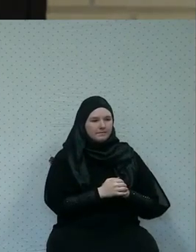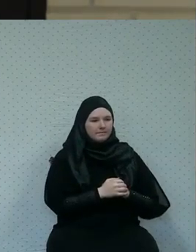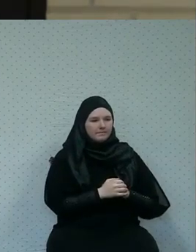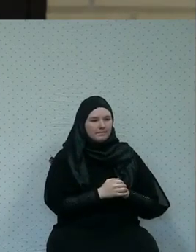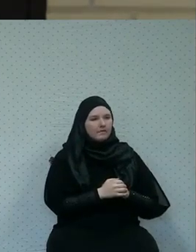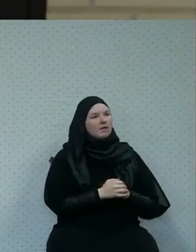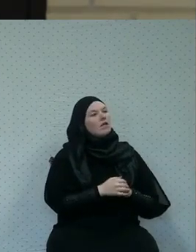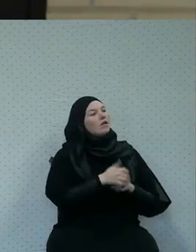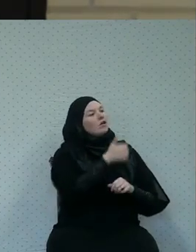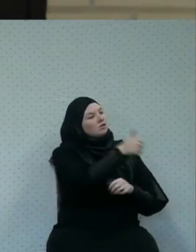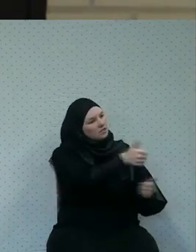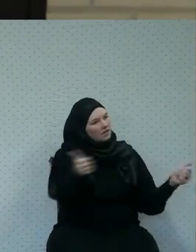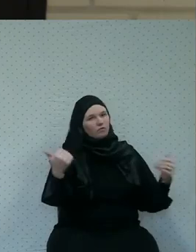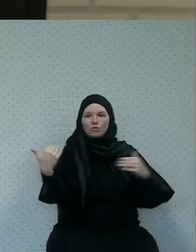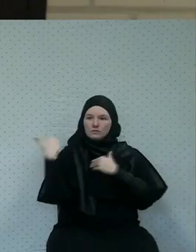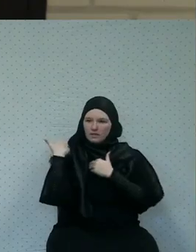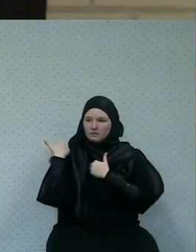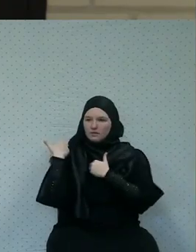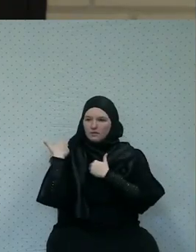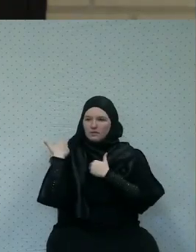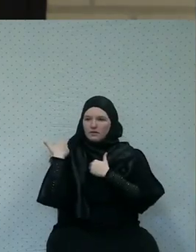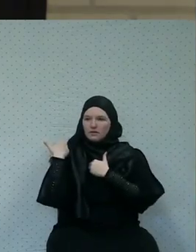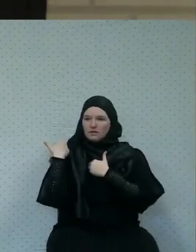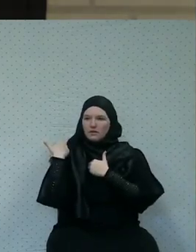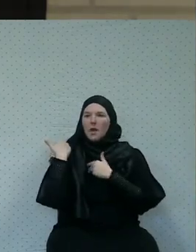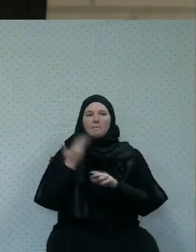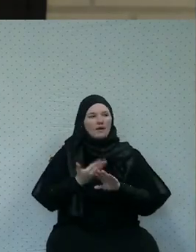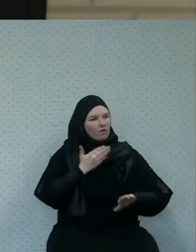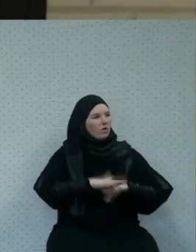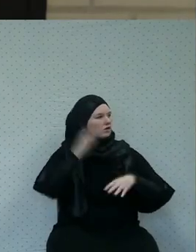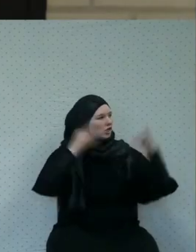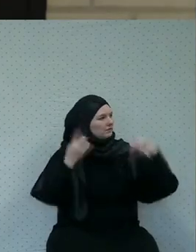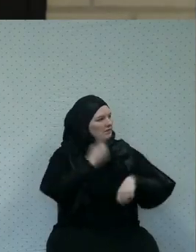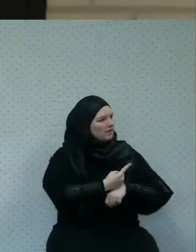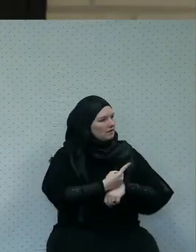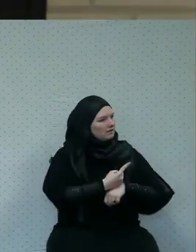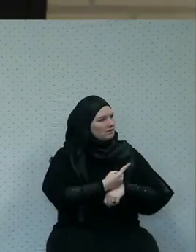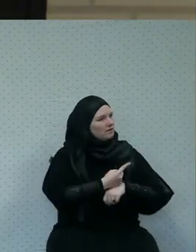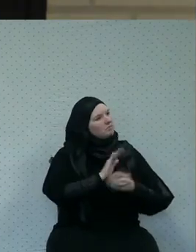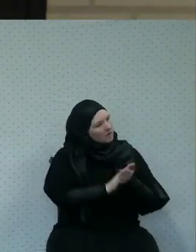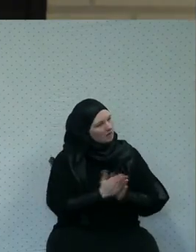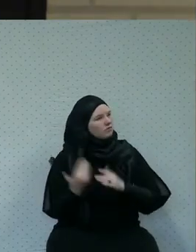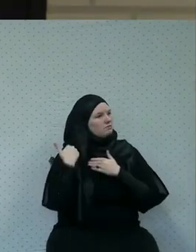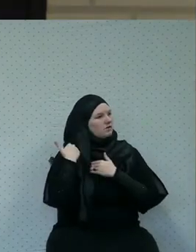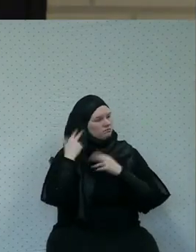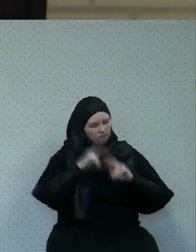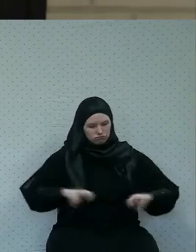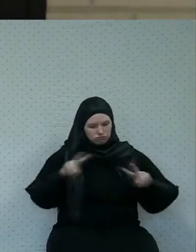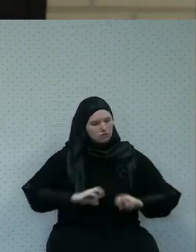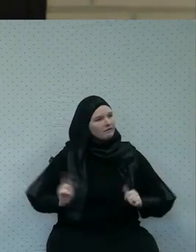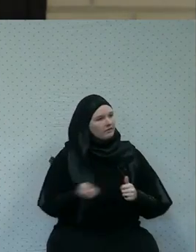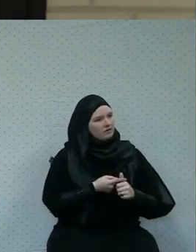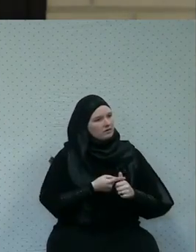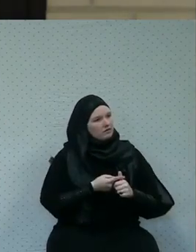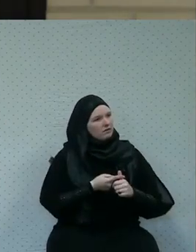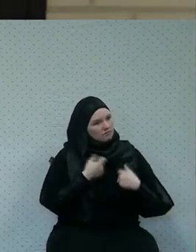Hold yourself accountable before you are held to account. وزنوا أعمالكم قبل